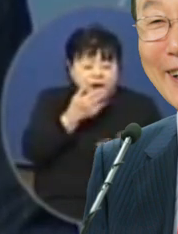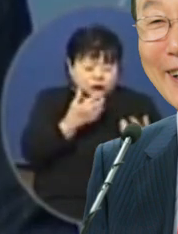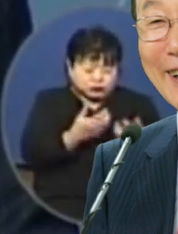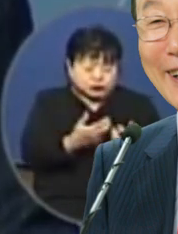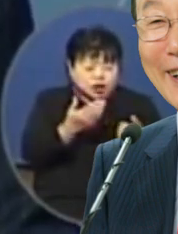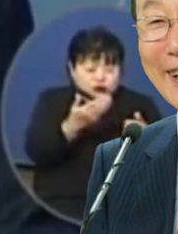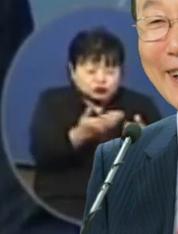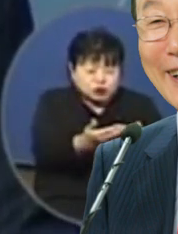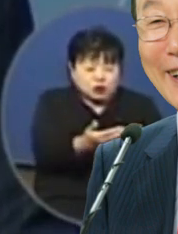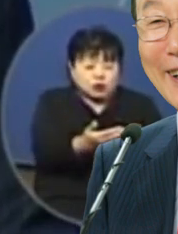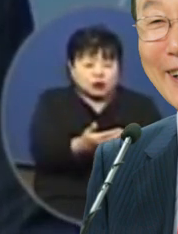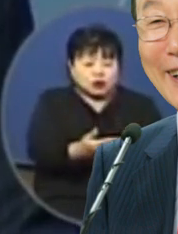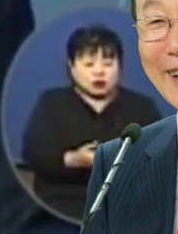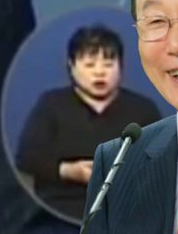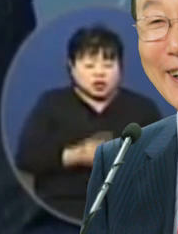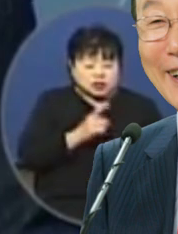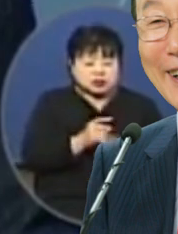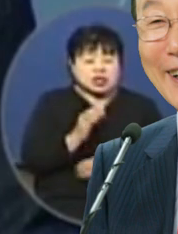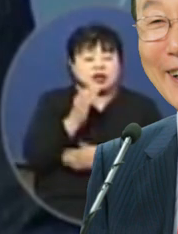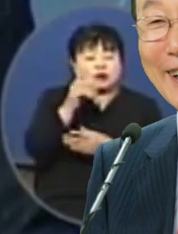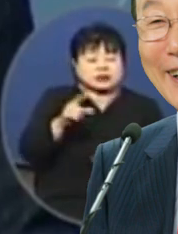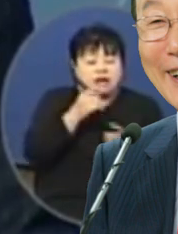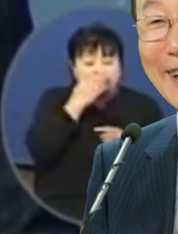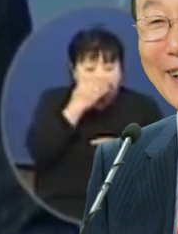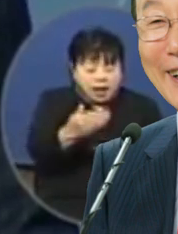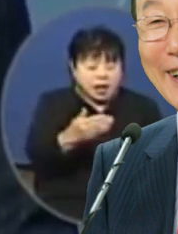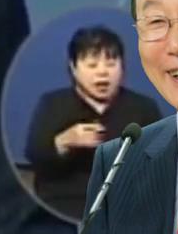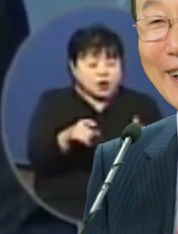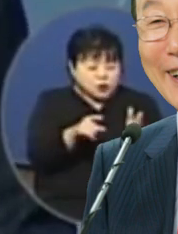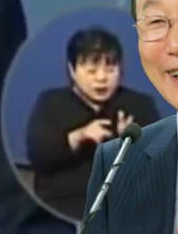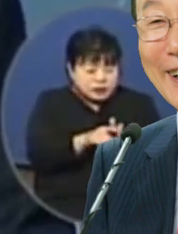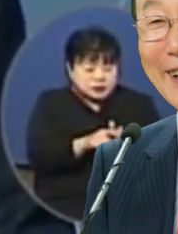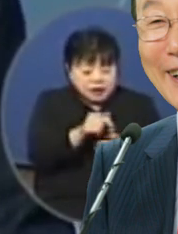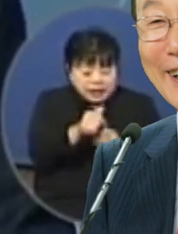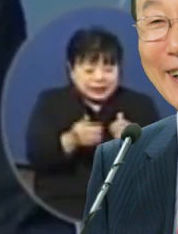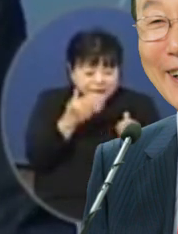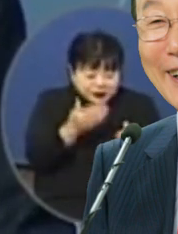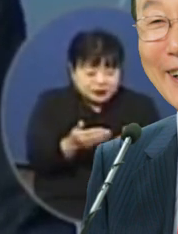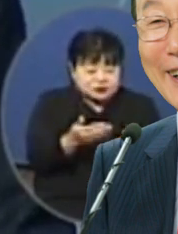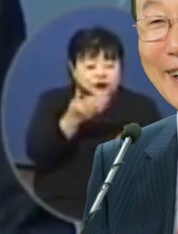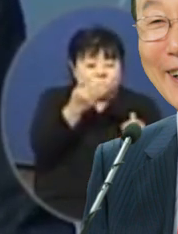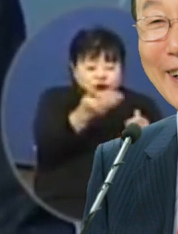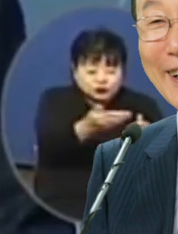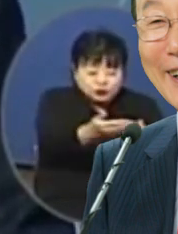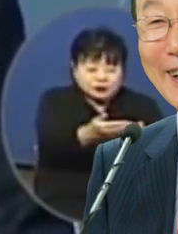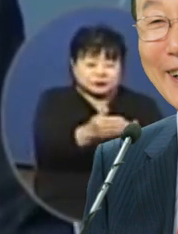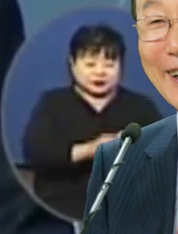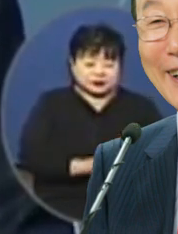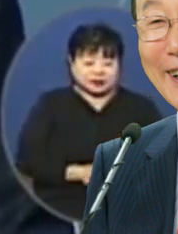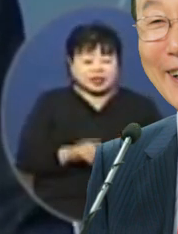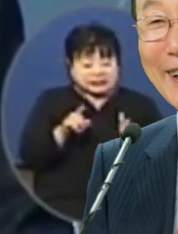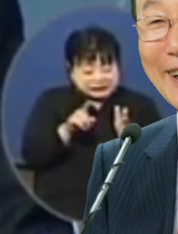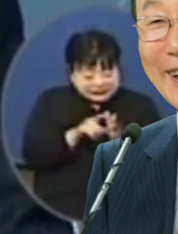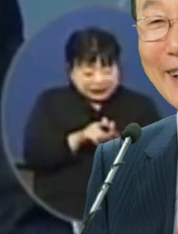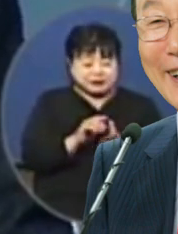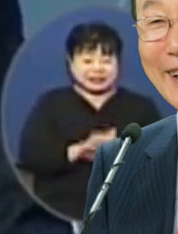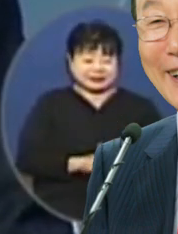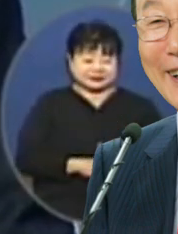풍성히 얻고 승리와 영광스러운 삶을 살게 하기 위해서 하나님이 주신 신앙인